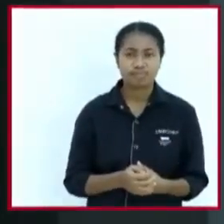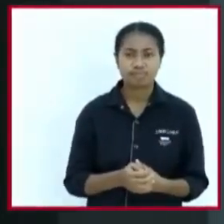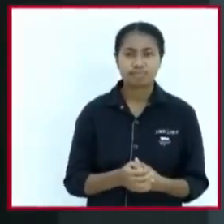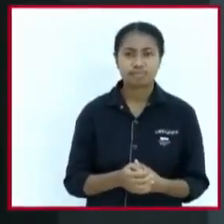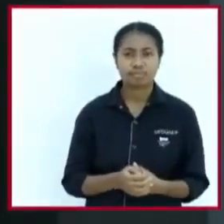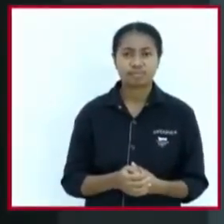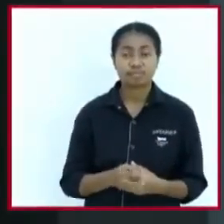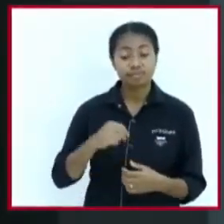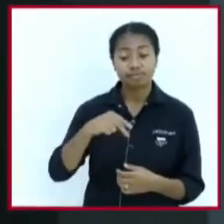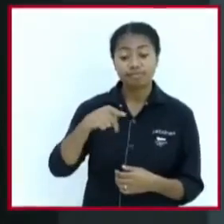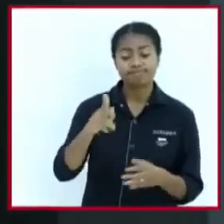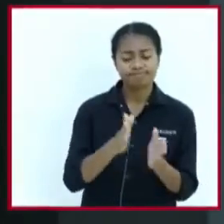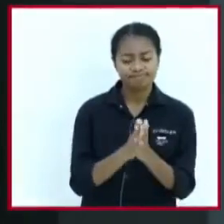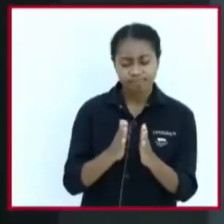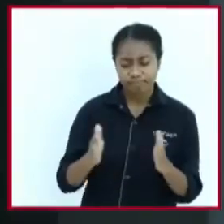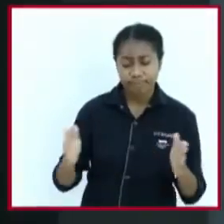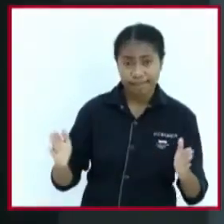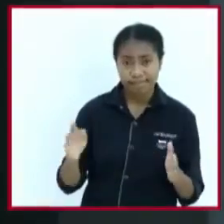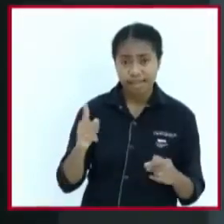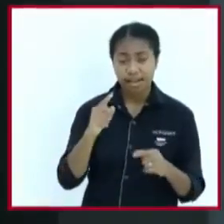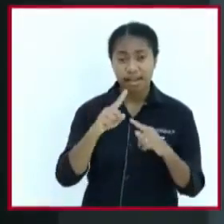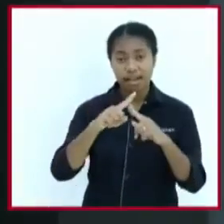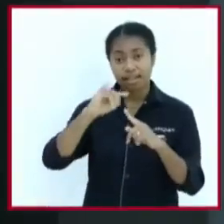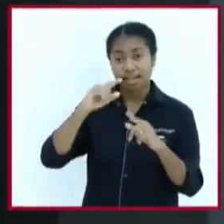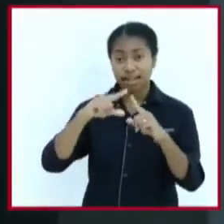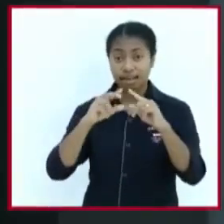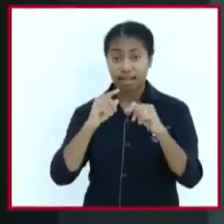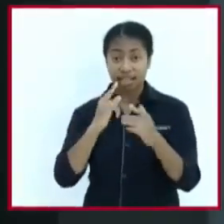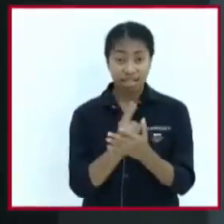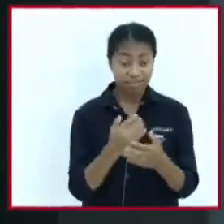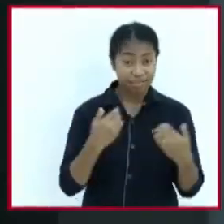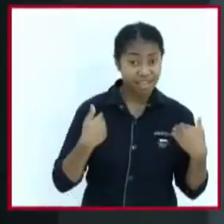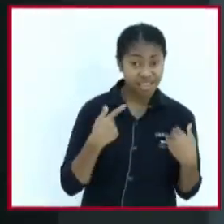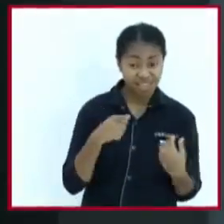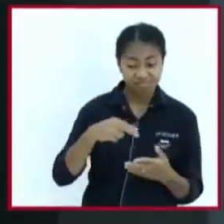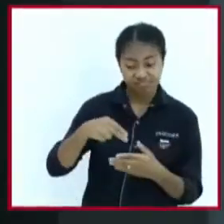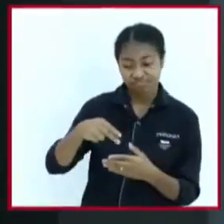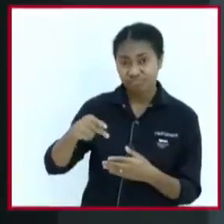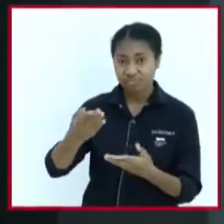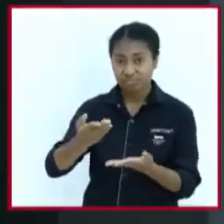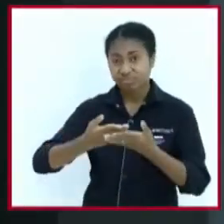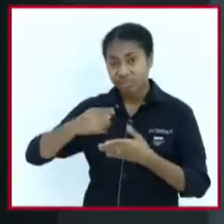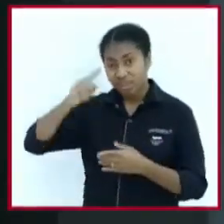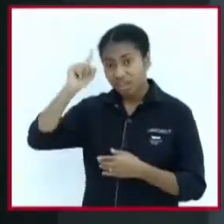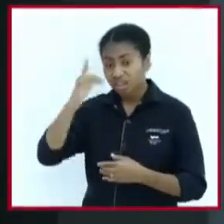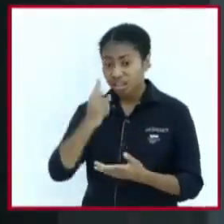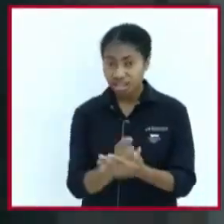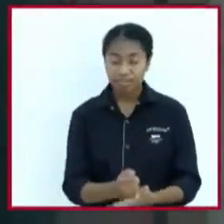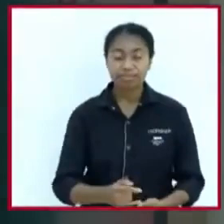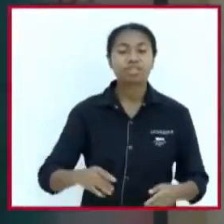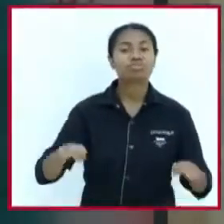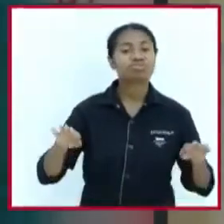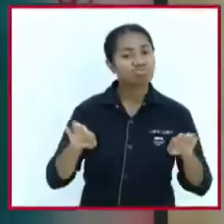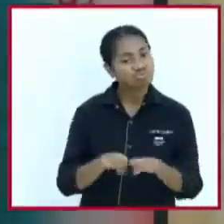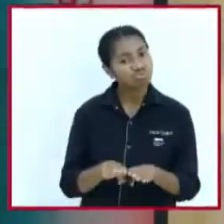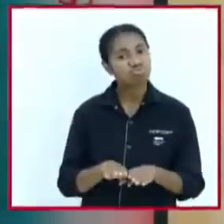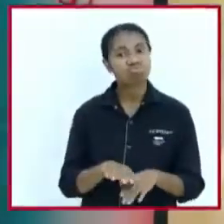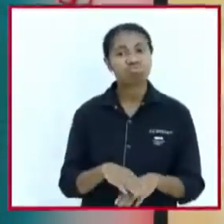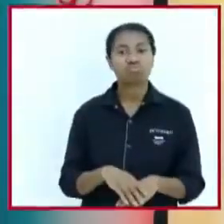di sepanjang tirai itu masih ada jalan kepada Allah tertutup Hai Ibrani 9 e78